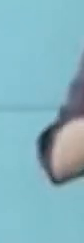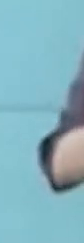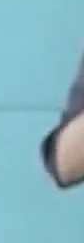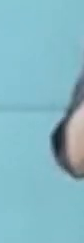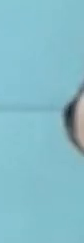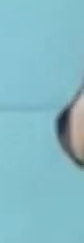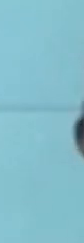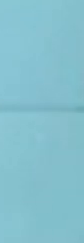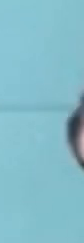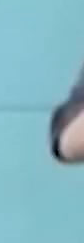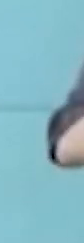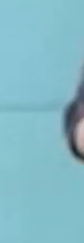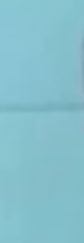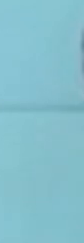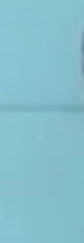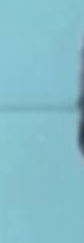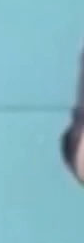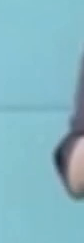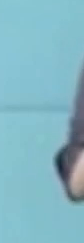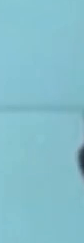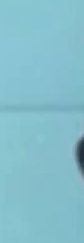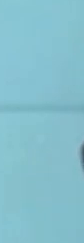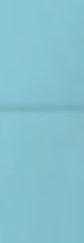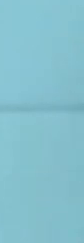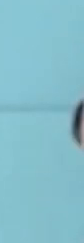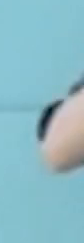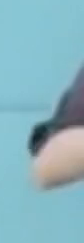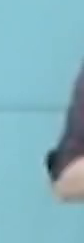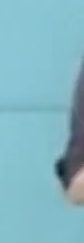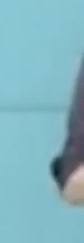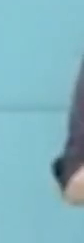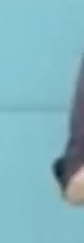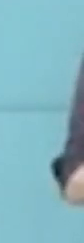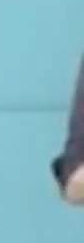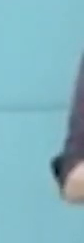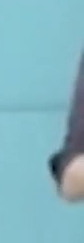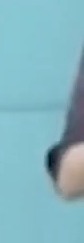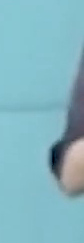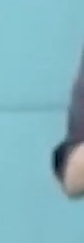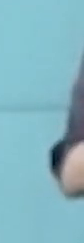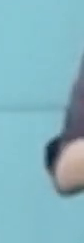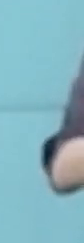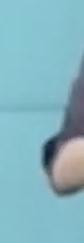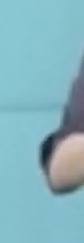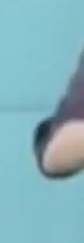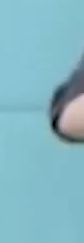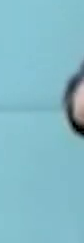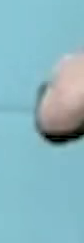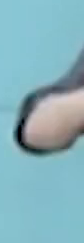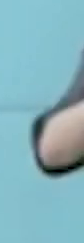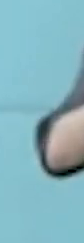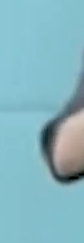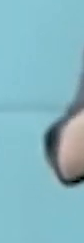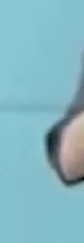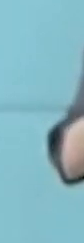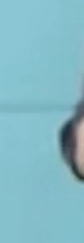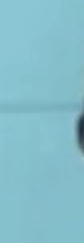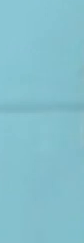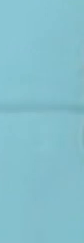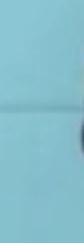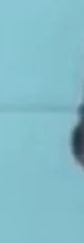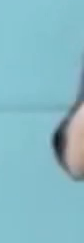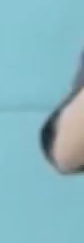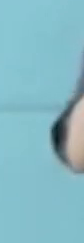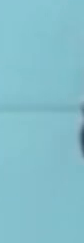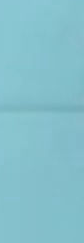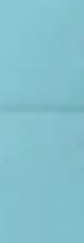线的这个医护人员哦，还是要给他加油打气的。坦白讲哦，这个是这样的哦，就算你打疫苗哦，抗体要发挥